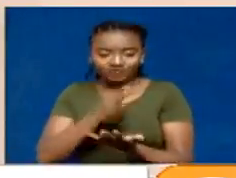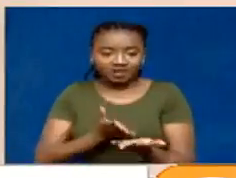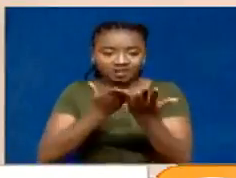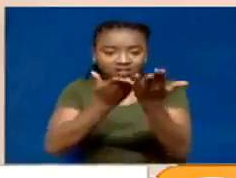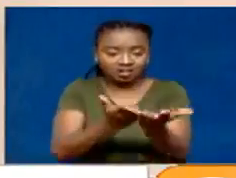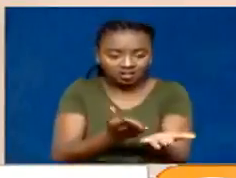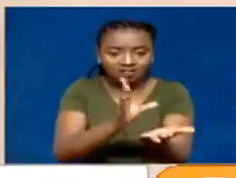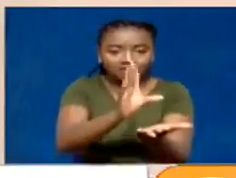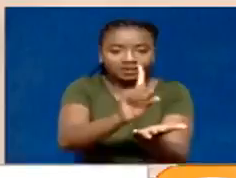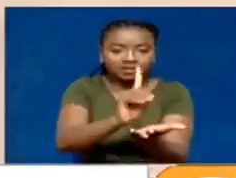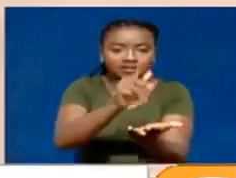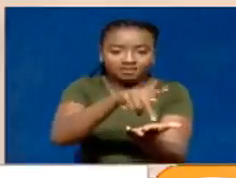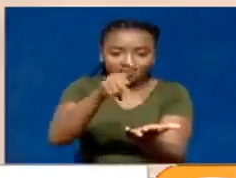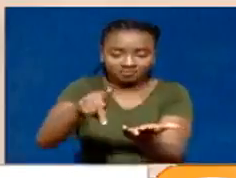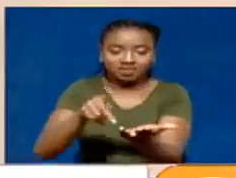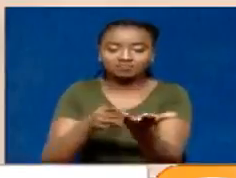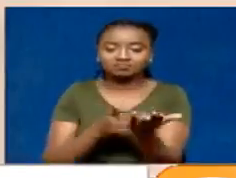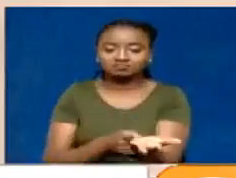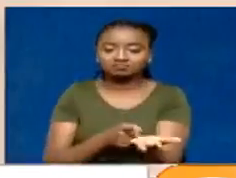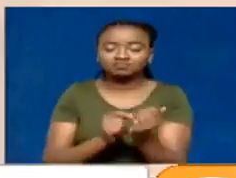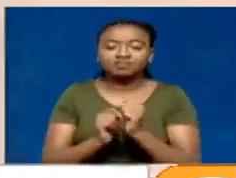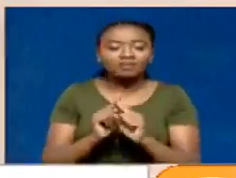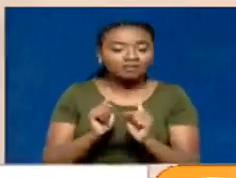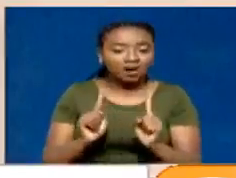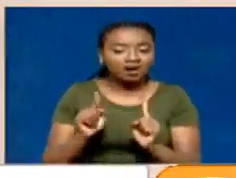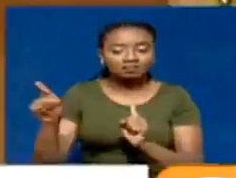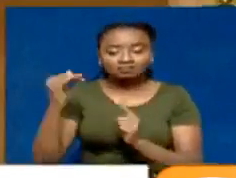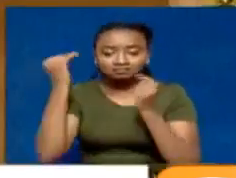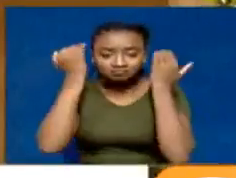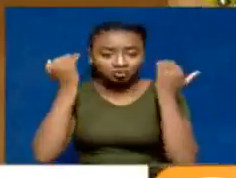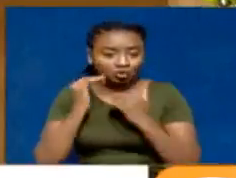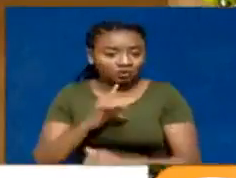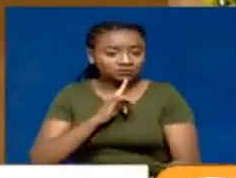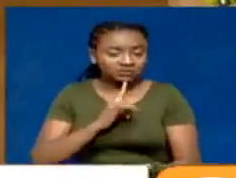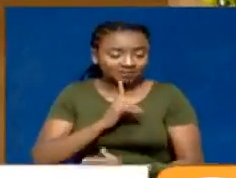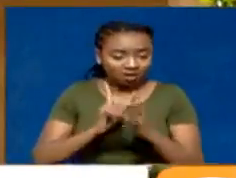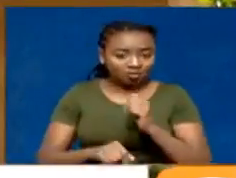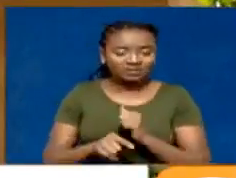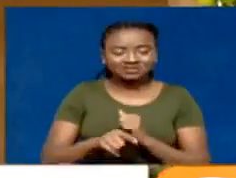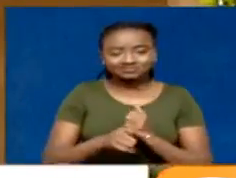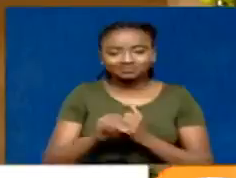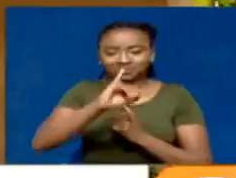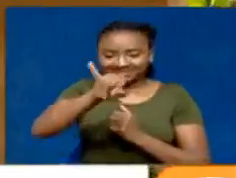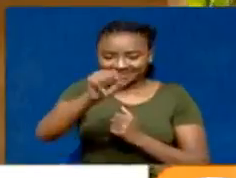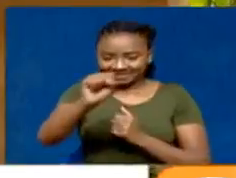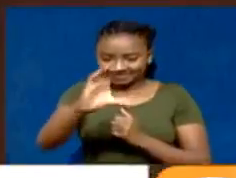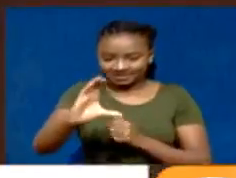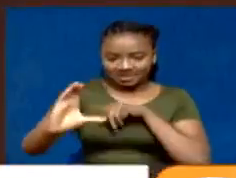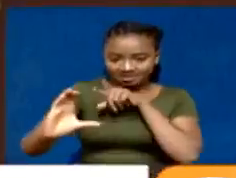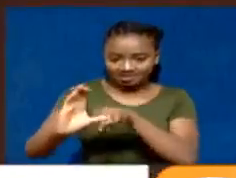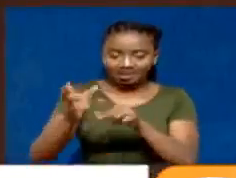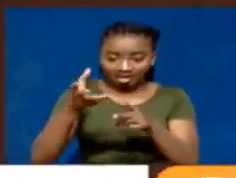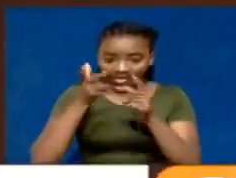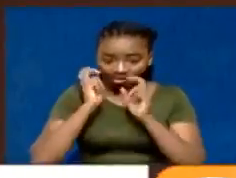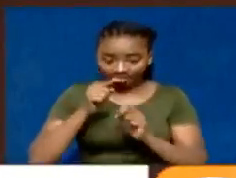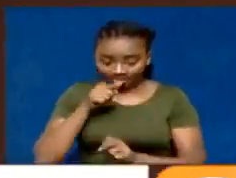dhidi ya mkurugenzi wa mashtaka ya umma Nurdin Haji. Mahakama hiyo pia imezuia tume ya huduma za mahakama JSC kusikiza kesi